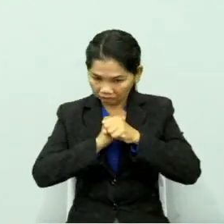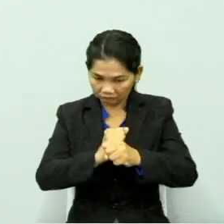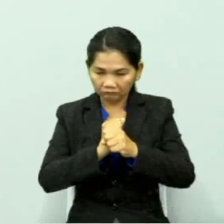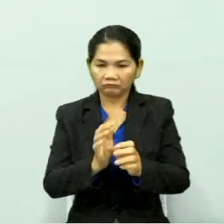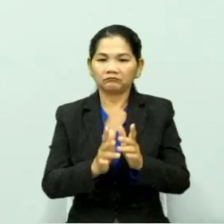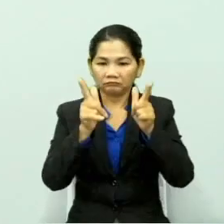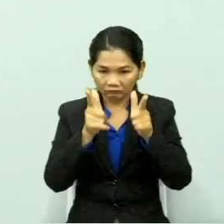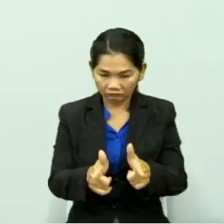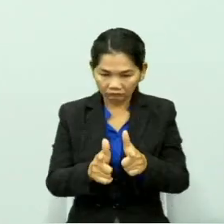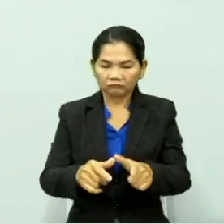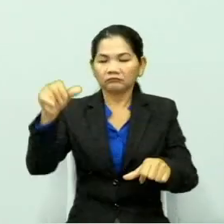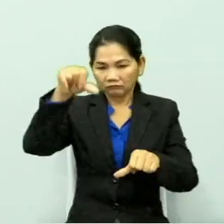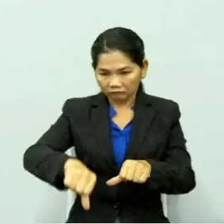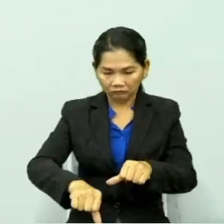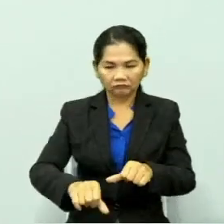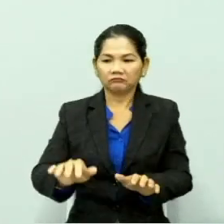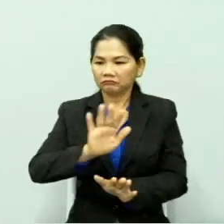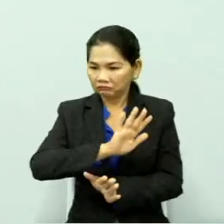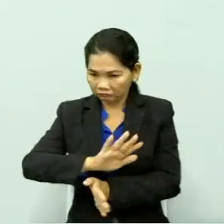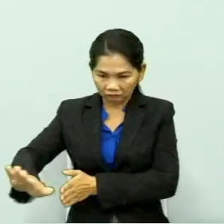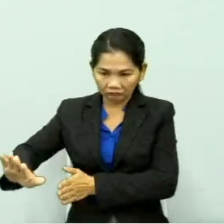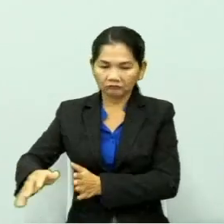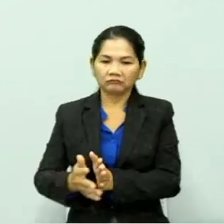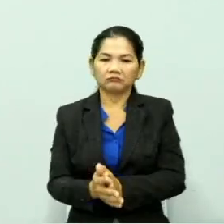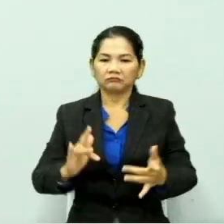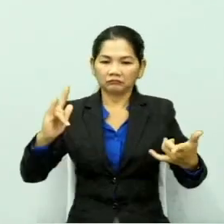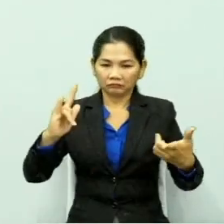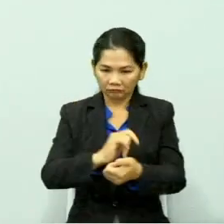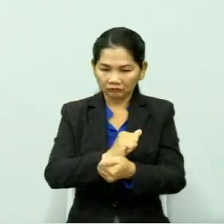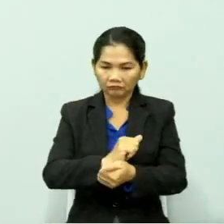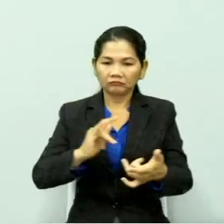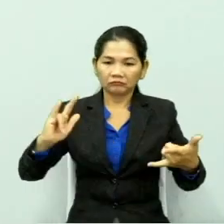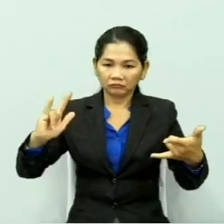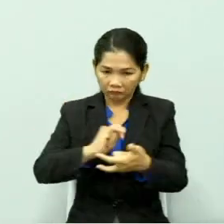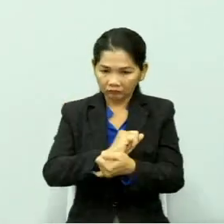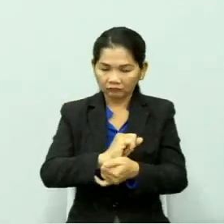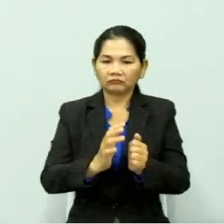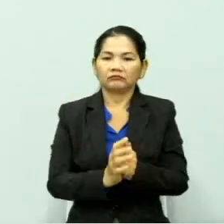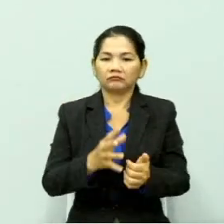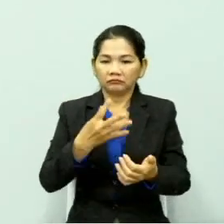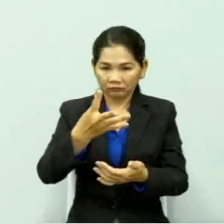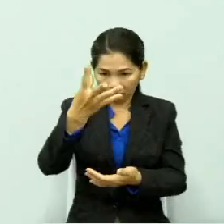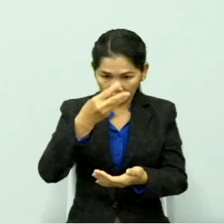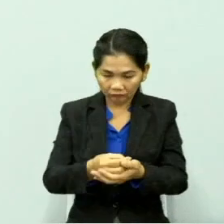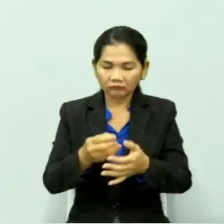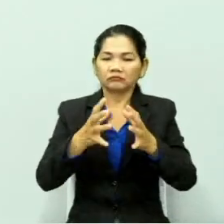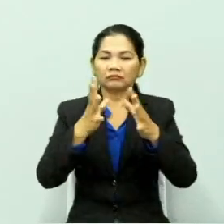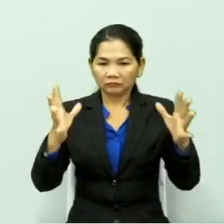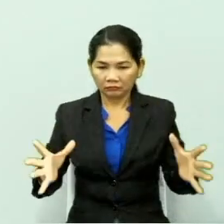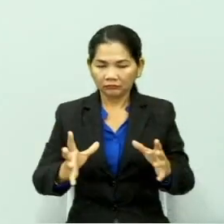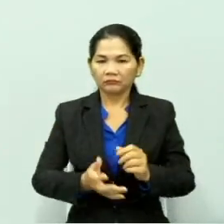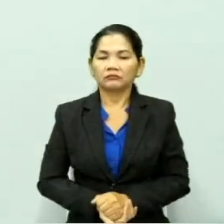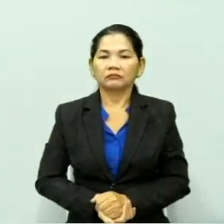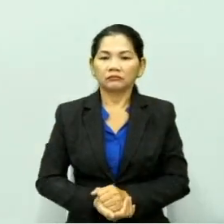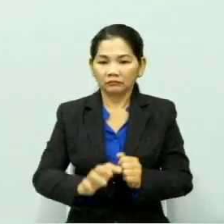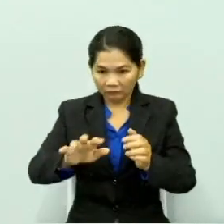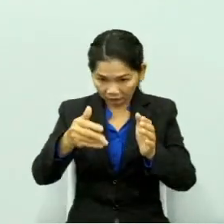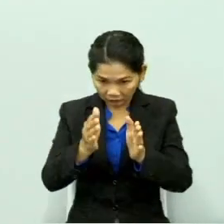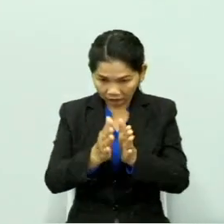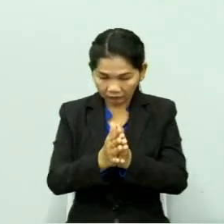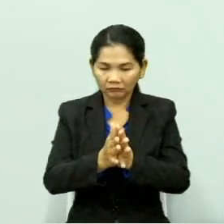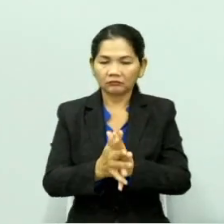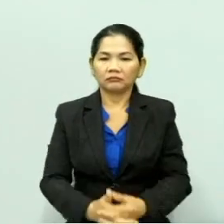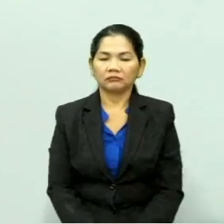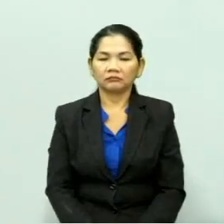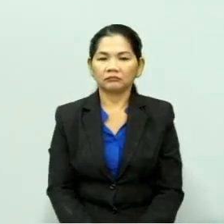chun chả cọ tặng ăn nốt chả mình ăn mốt bằng plek bằng plán chả sầm bát tặng ăn đi tên là con á chả ở con tặng ăn